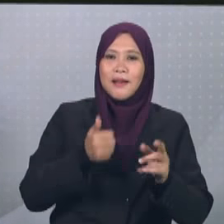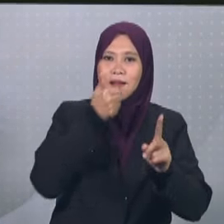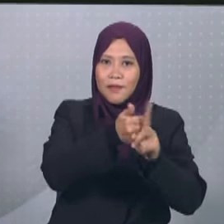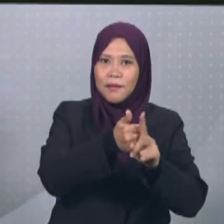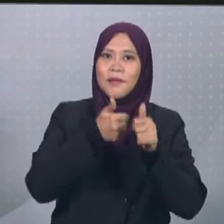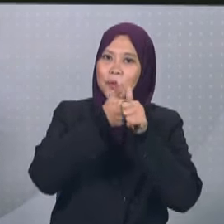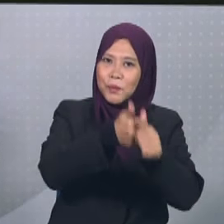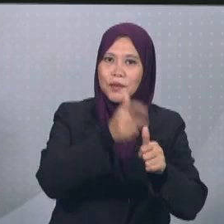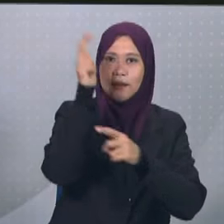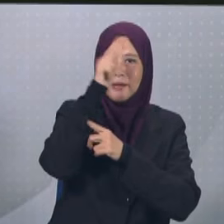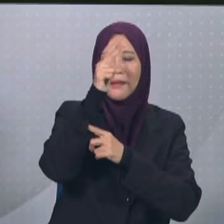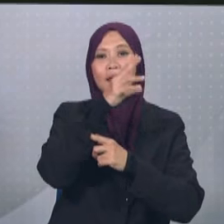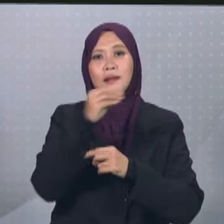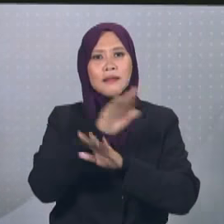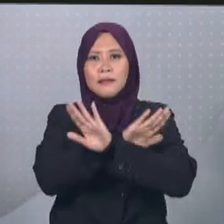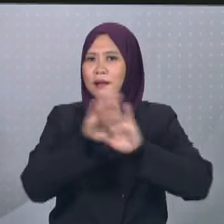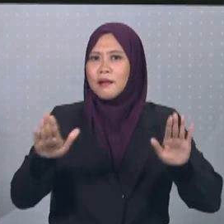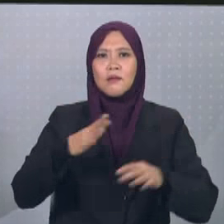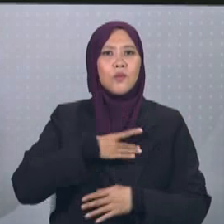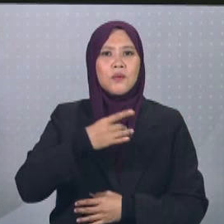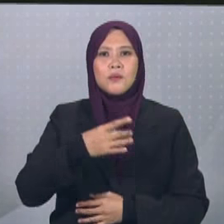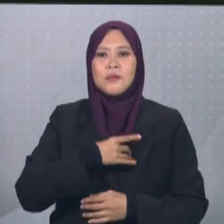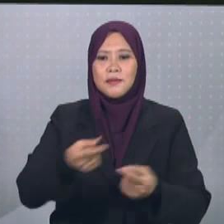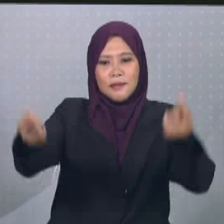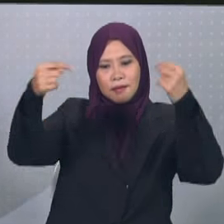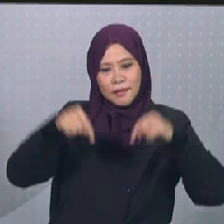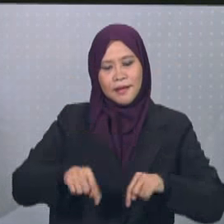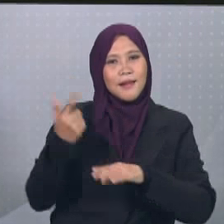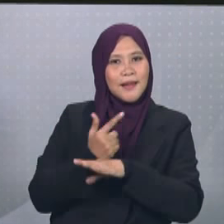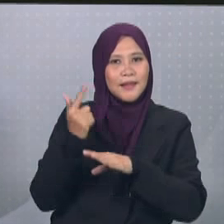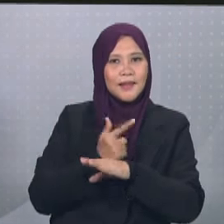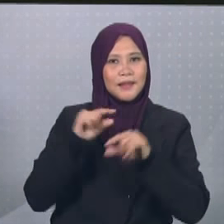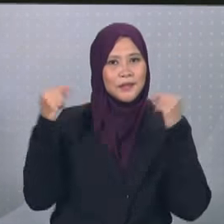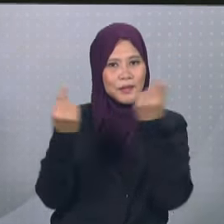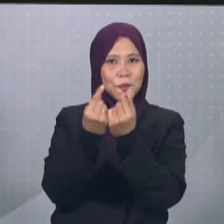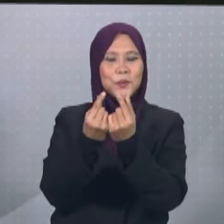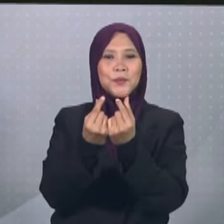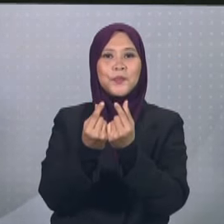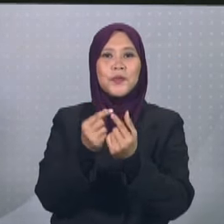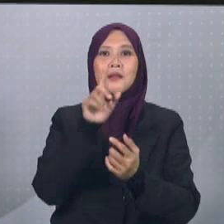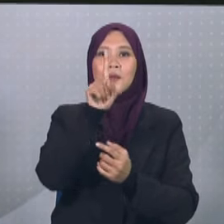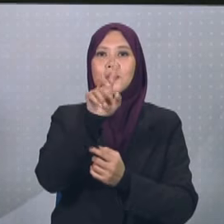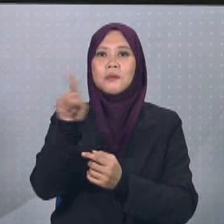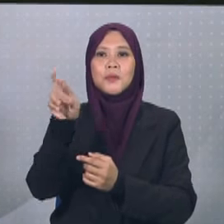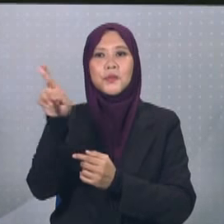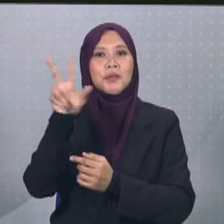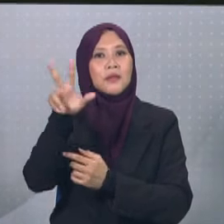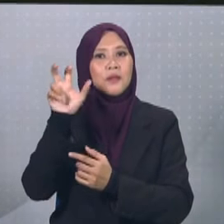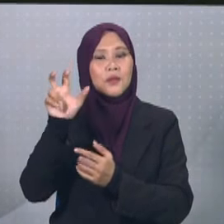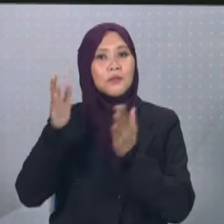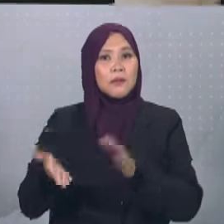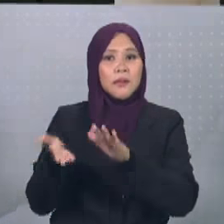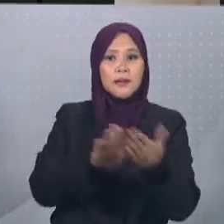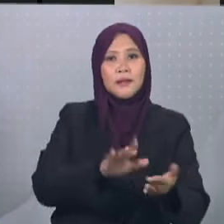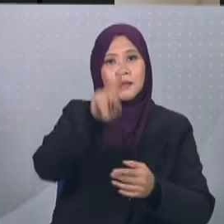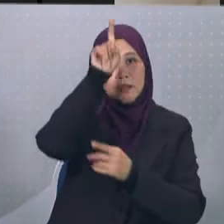pihak berkuasa dan meminta mereka jangan sesekali datang kepada latihan pasukan itu. Lebih 1,300 orang mati di Jerman